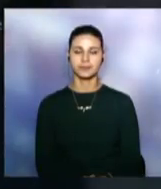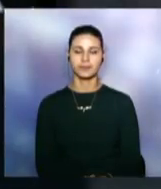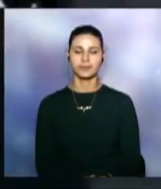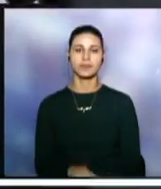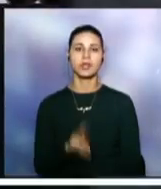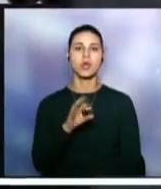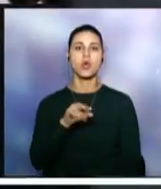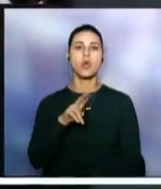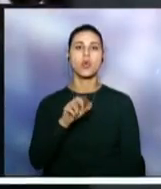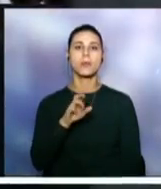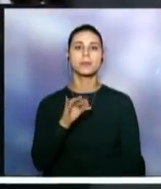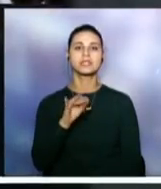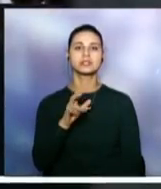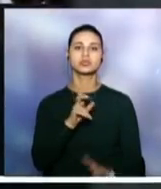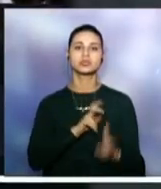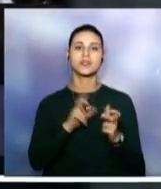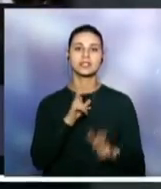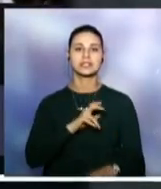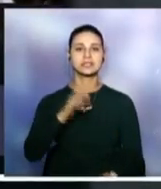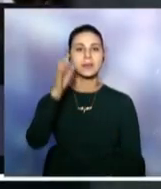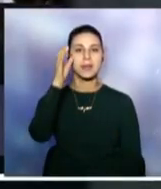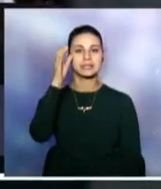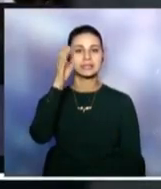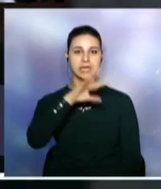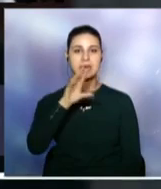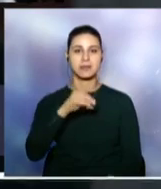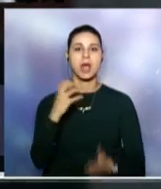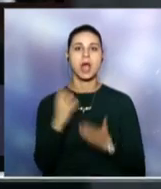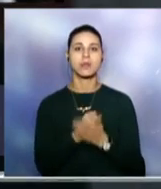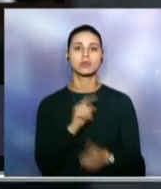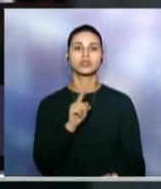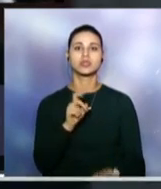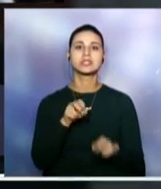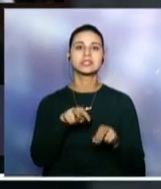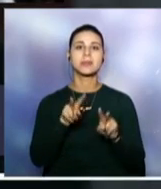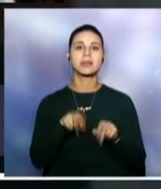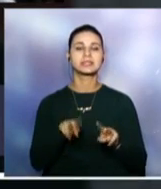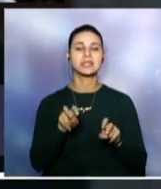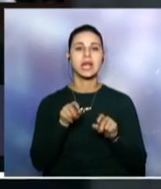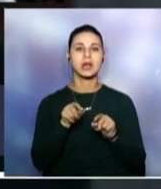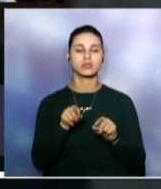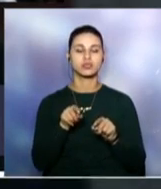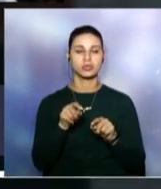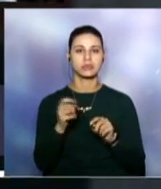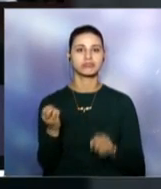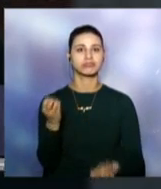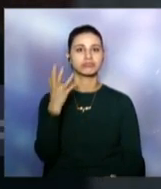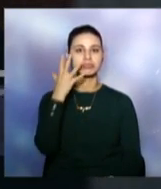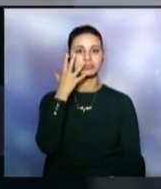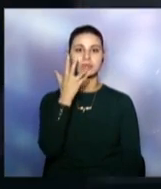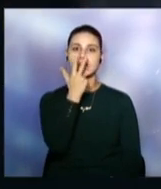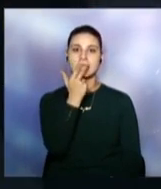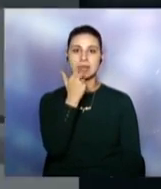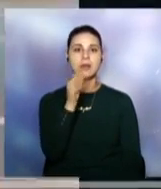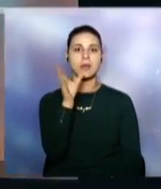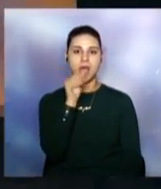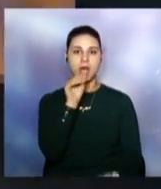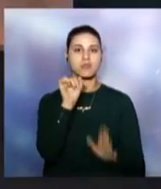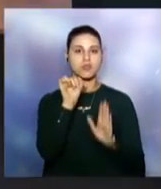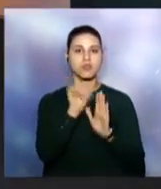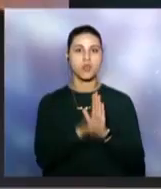კოლუმბიის უნივერსიტეტის მეცნიერებმა აღმოაჩინეს, რომ სპეციალური ტიპის ულტრაისფერი გამოსხივება კლავს გრიპის